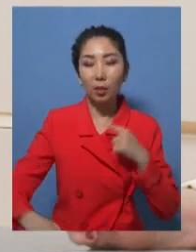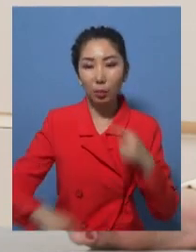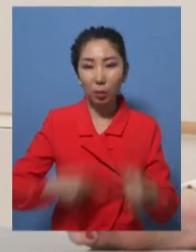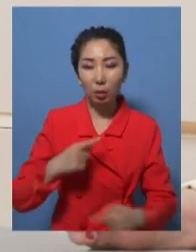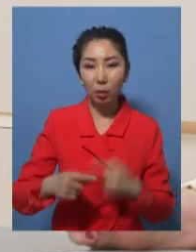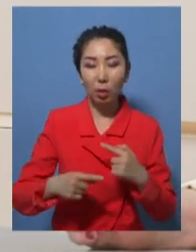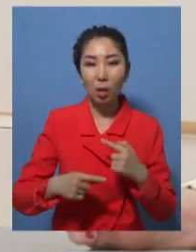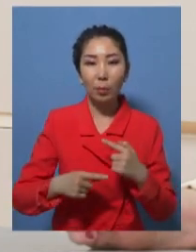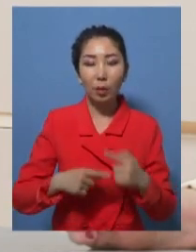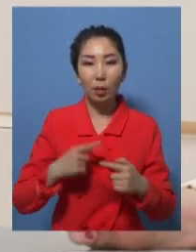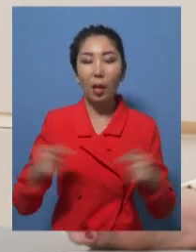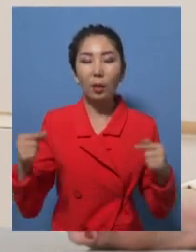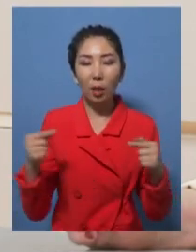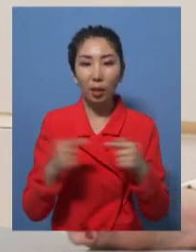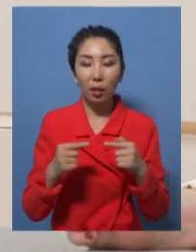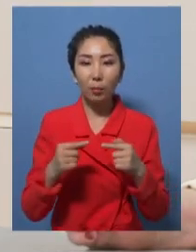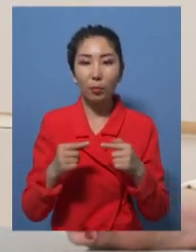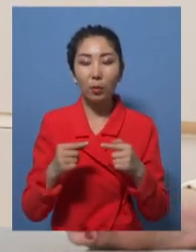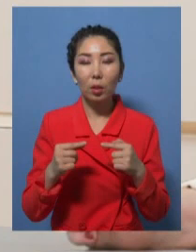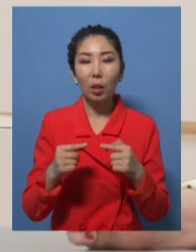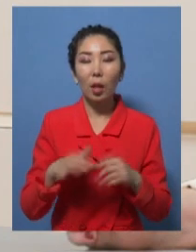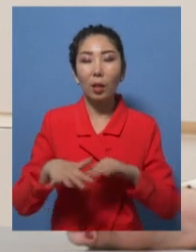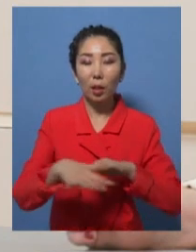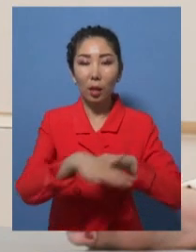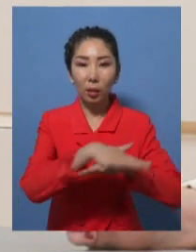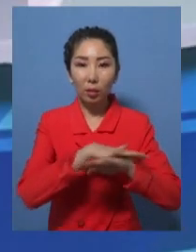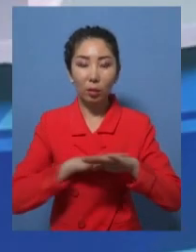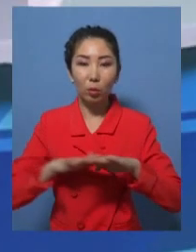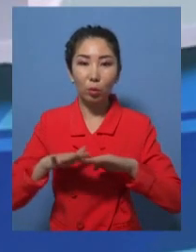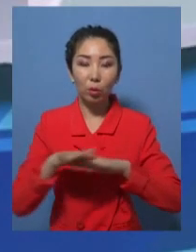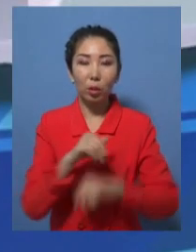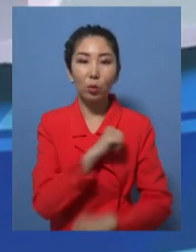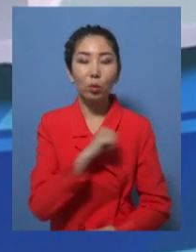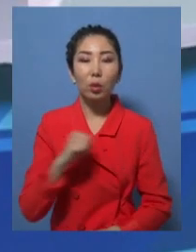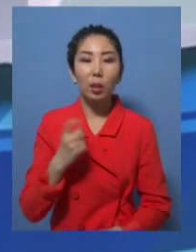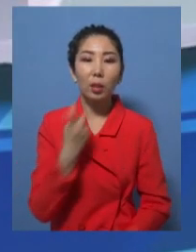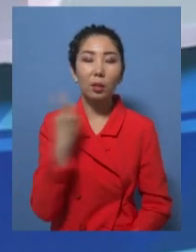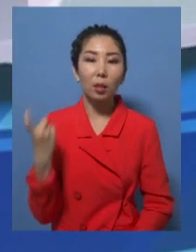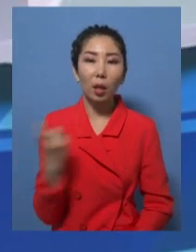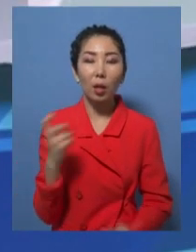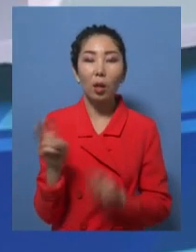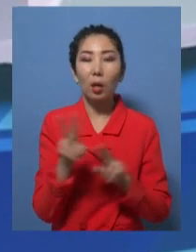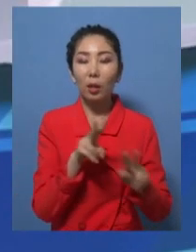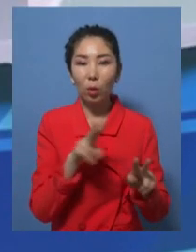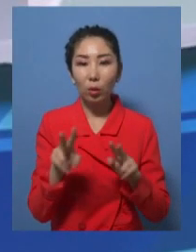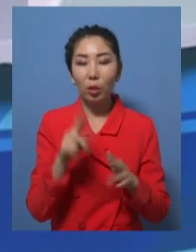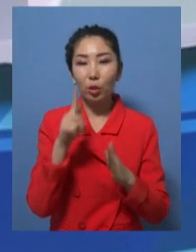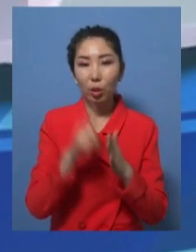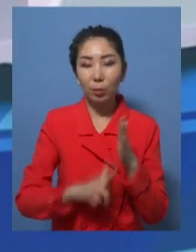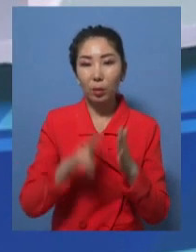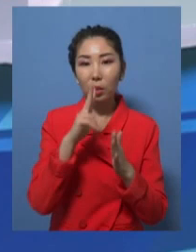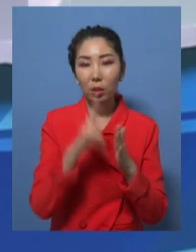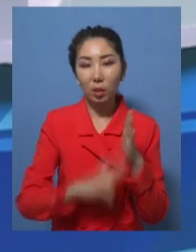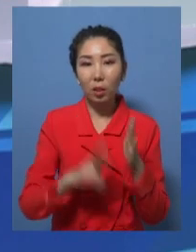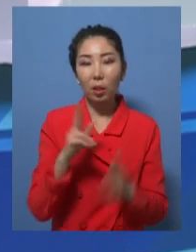өзі айғақ, бізге айғақ қой, нақты айғақ қой, айтып тұрғандай, халық енді өзінің малдарын өзі қарау керек. Енді 70-80 километр жерге басқа